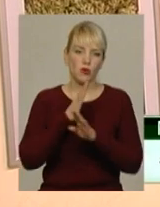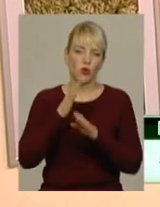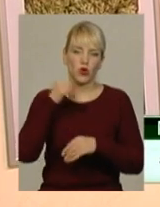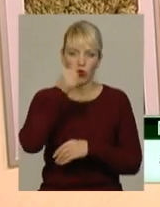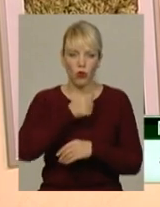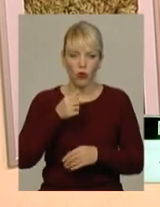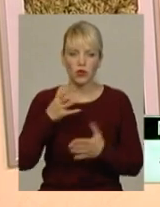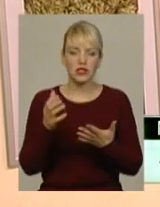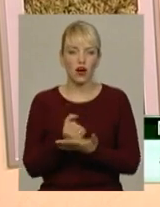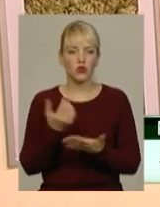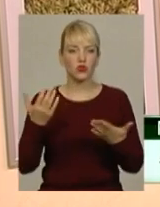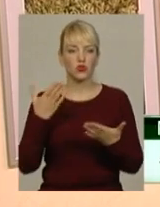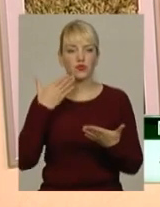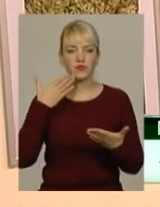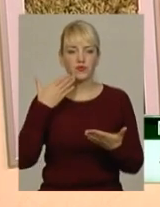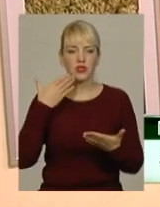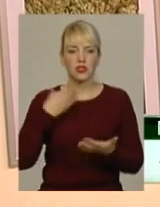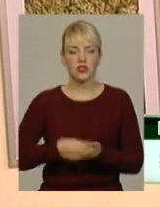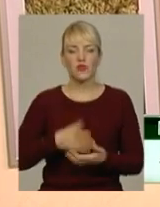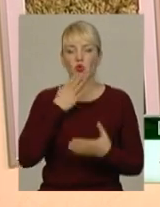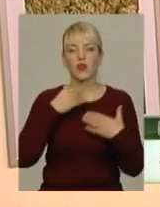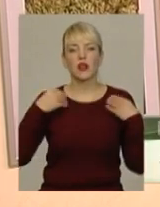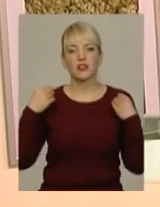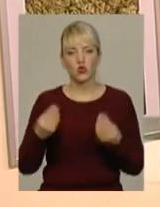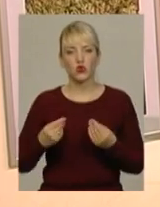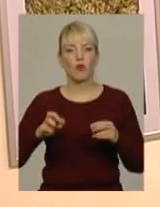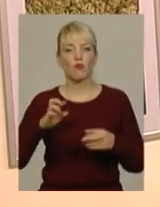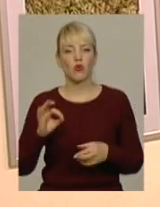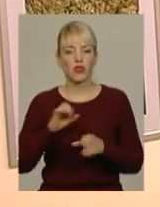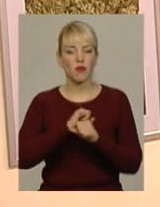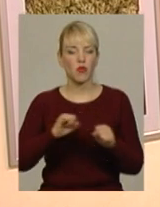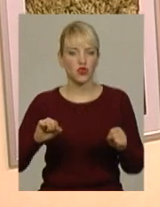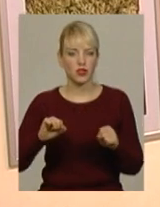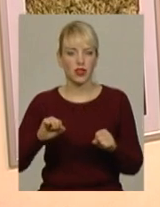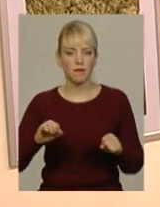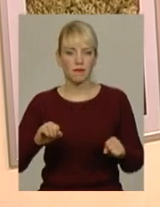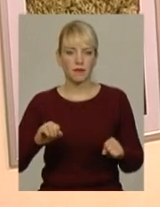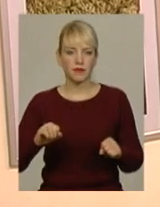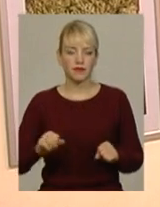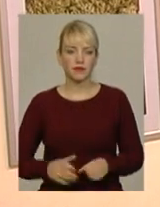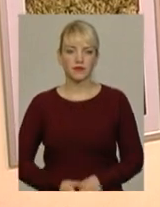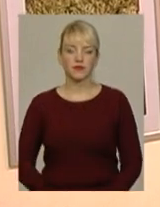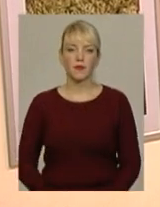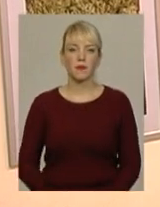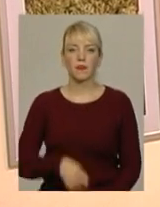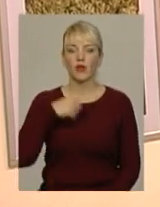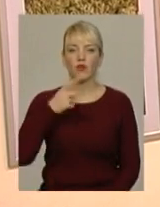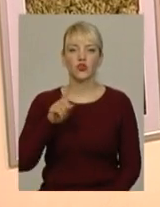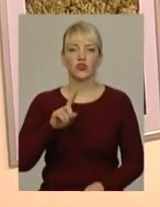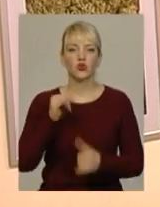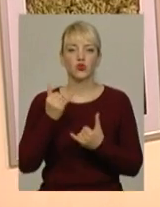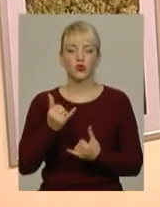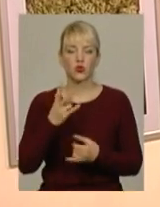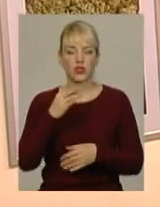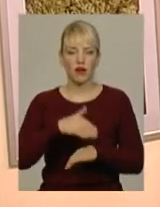знаходжу свою красу, бо не можна говорити, що сьогодні